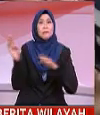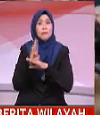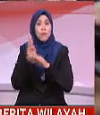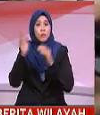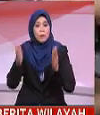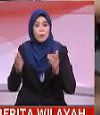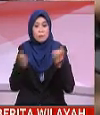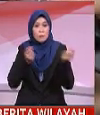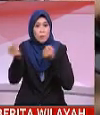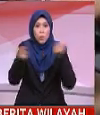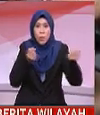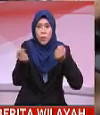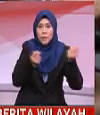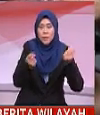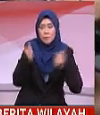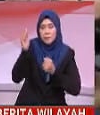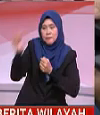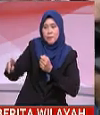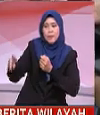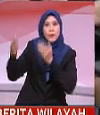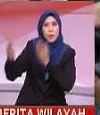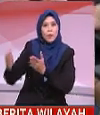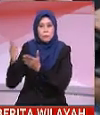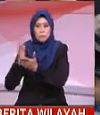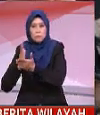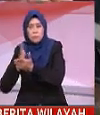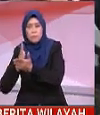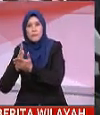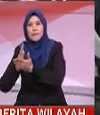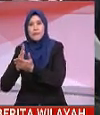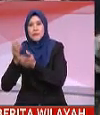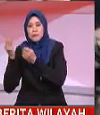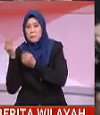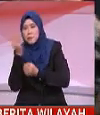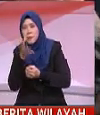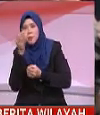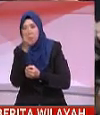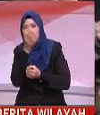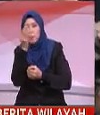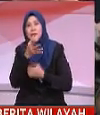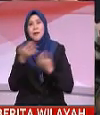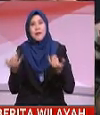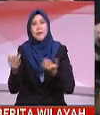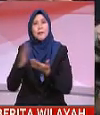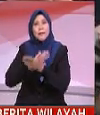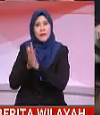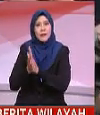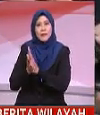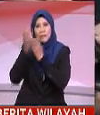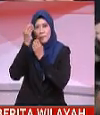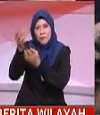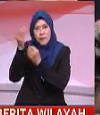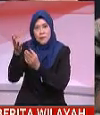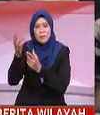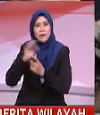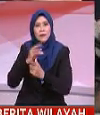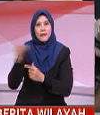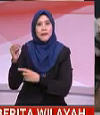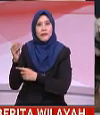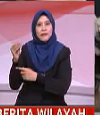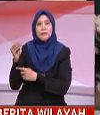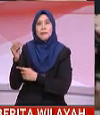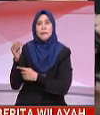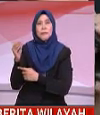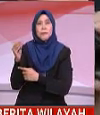pengusaha-pengusaha lori yang telah menggajikan tonto ini sebagai orang perantara lah, yang menjadi informer ataupun yang